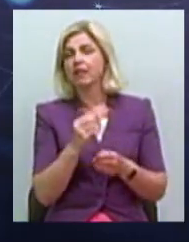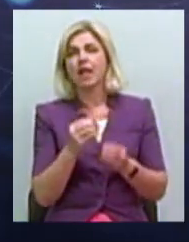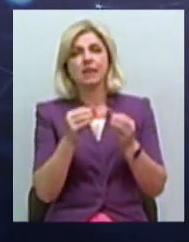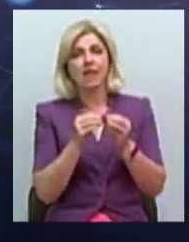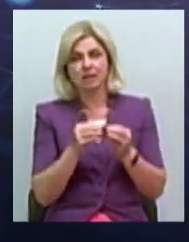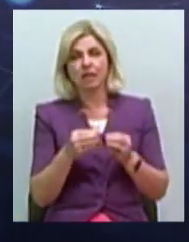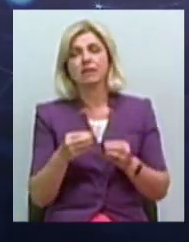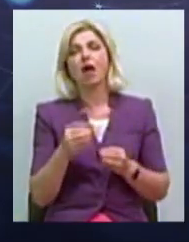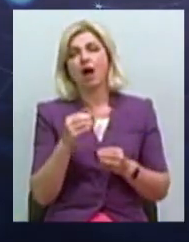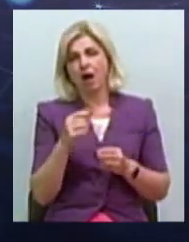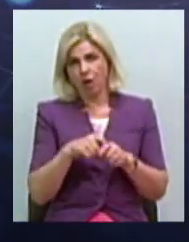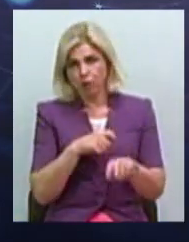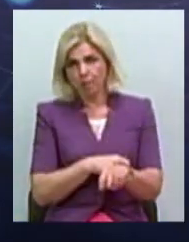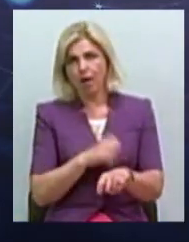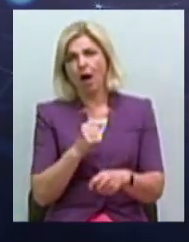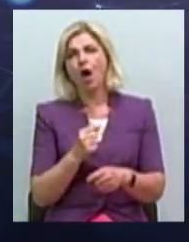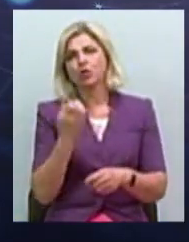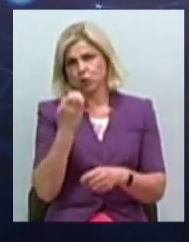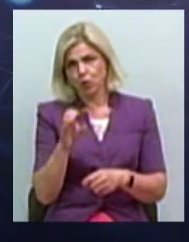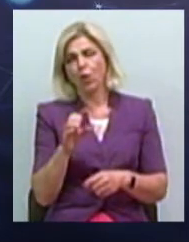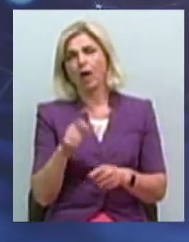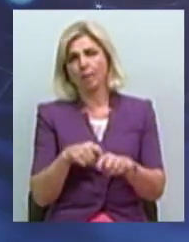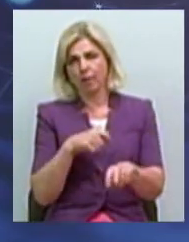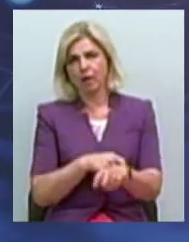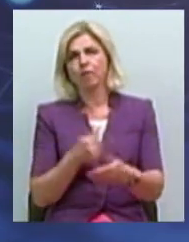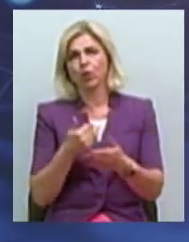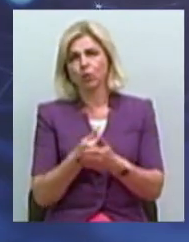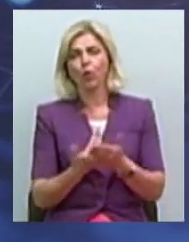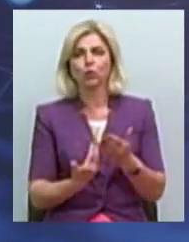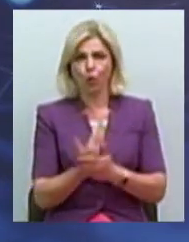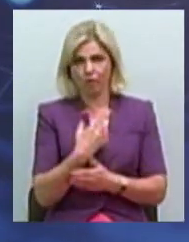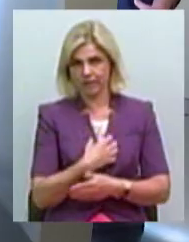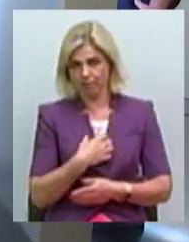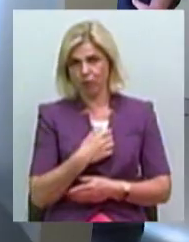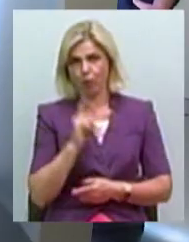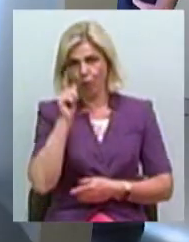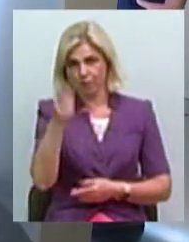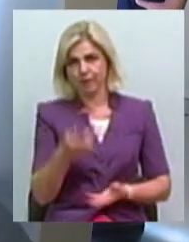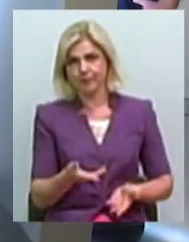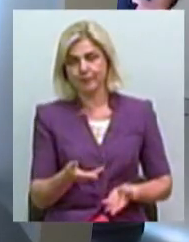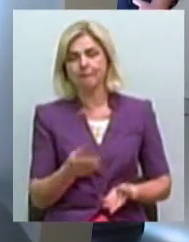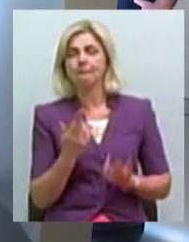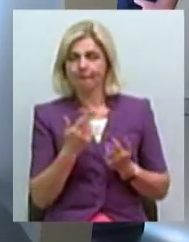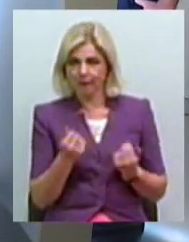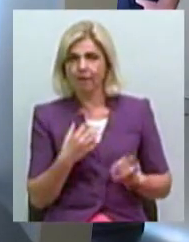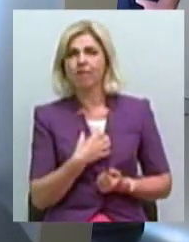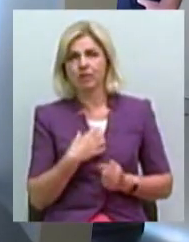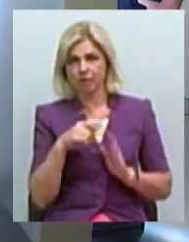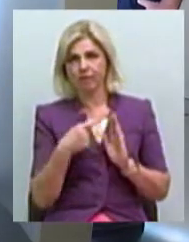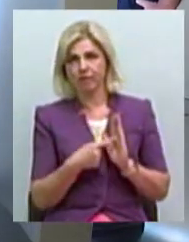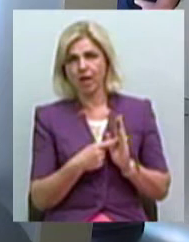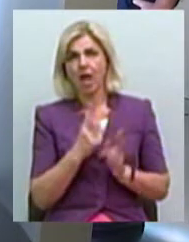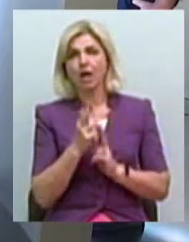сьогоднішнього райцентру, а за 100 кілометрів до нового? Так, дуже слушне запитання. Реформою передбачено те,